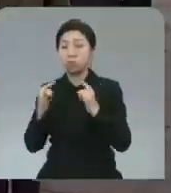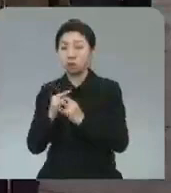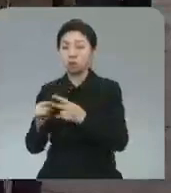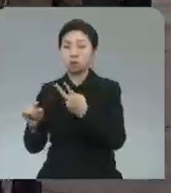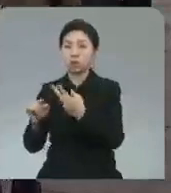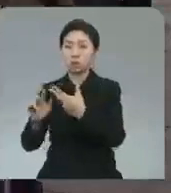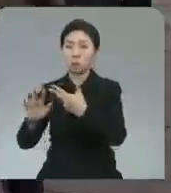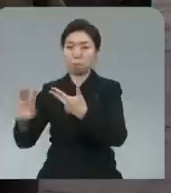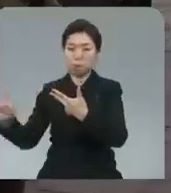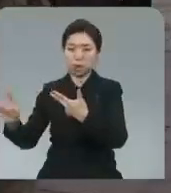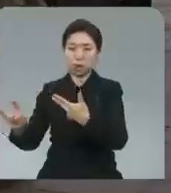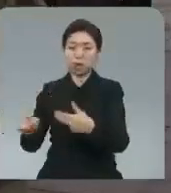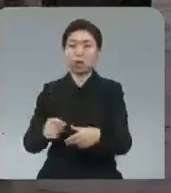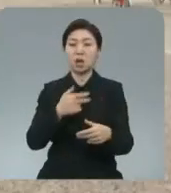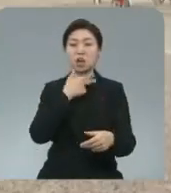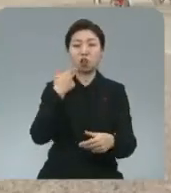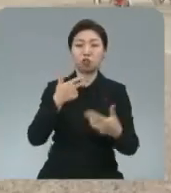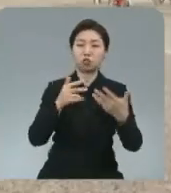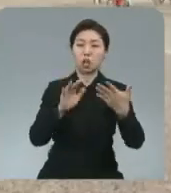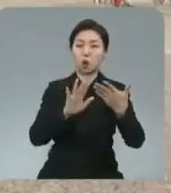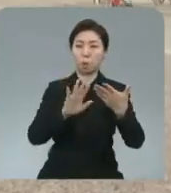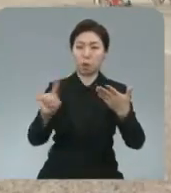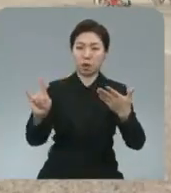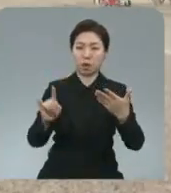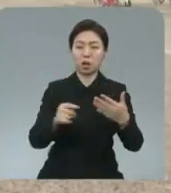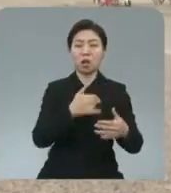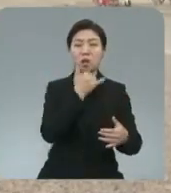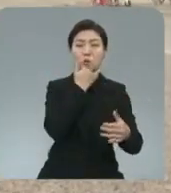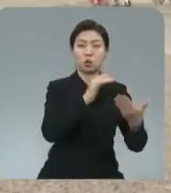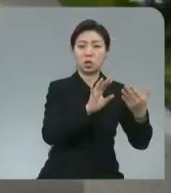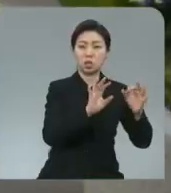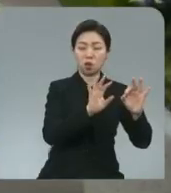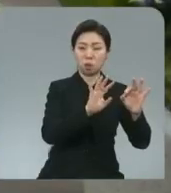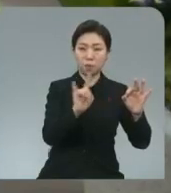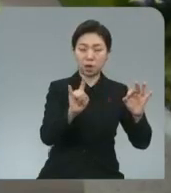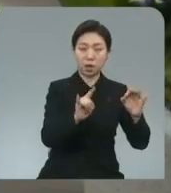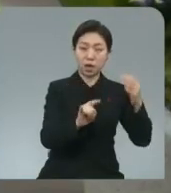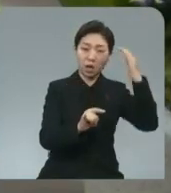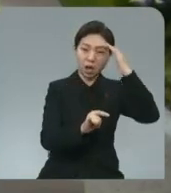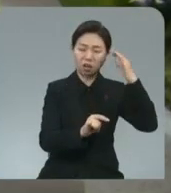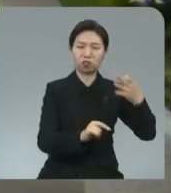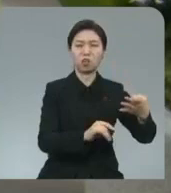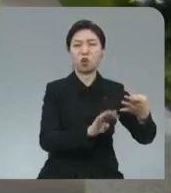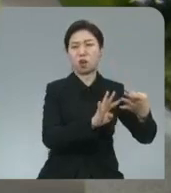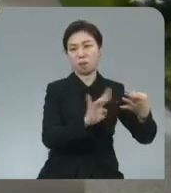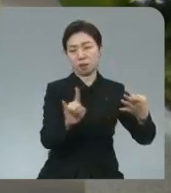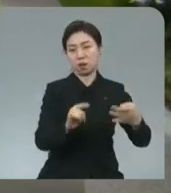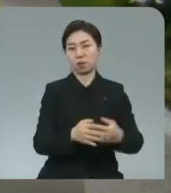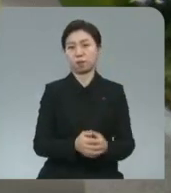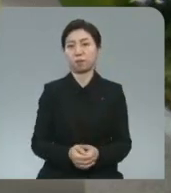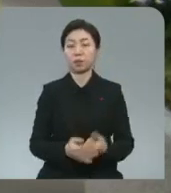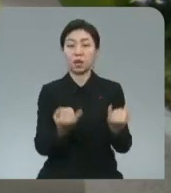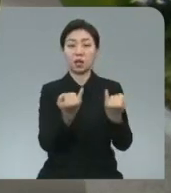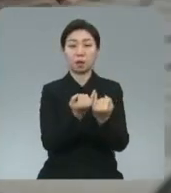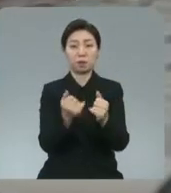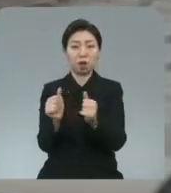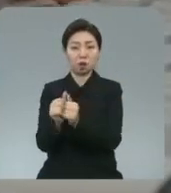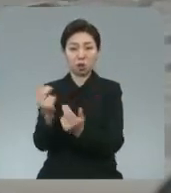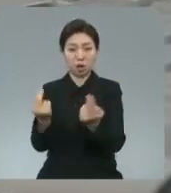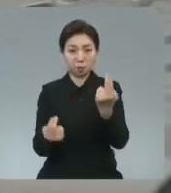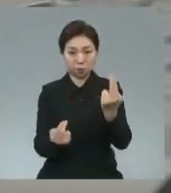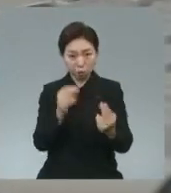активов, включая недвижимость, то на долю 10% наиболее обеспеченных южнокорейцев приходится 58,5% их